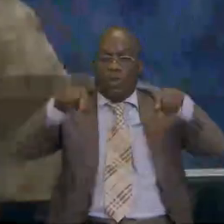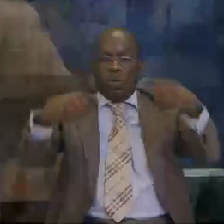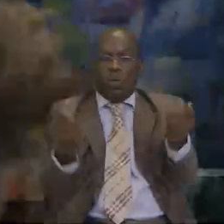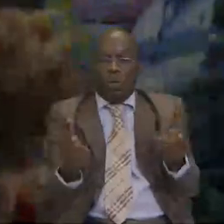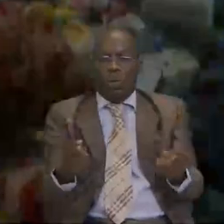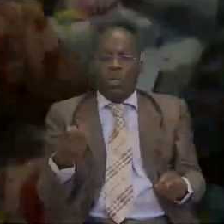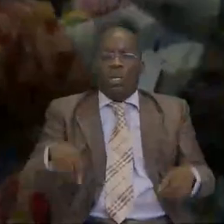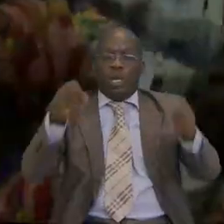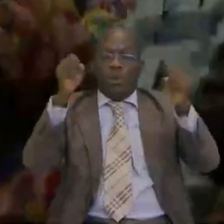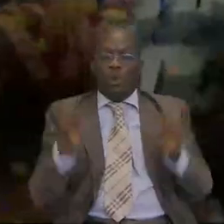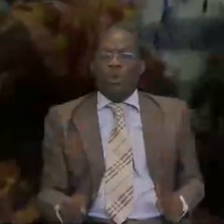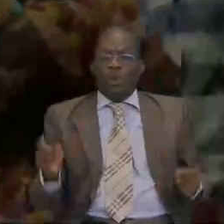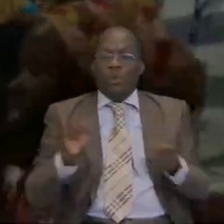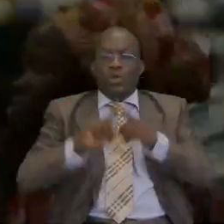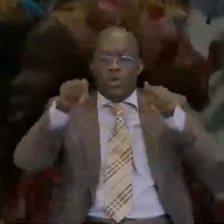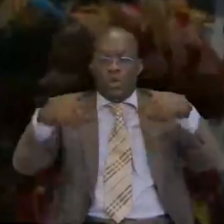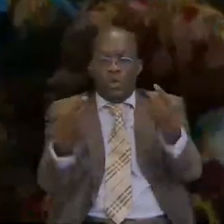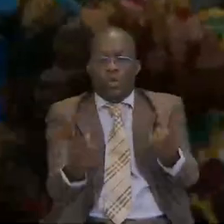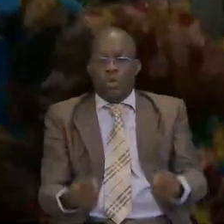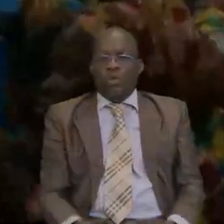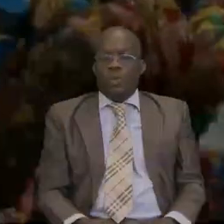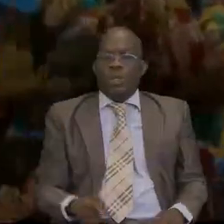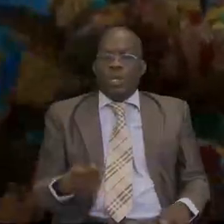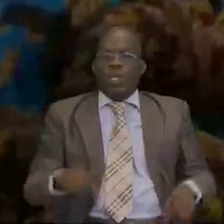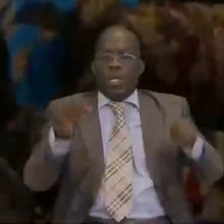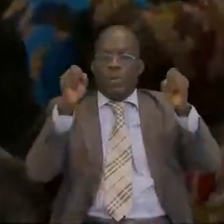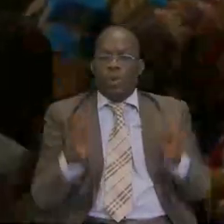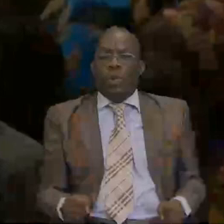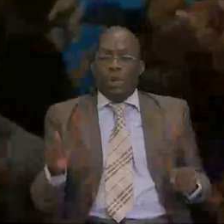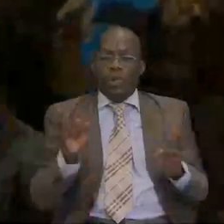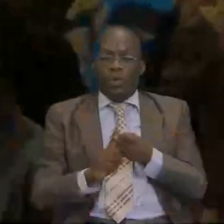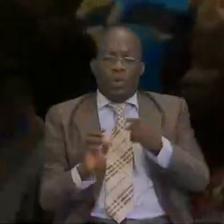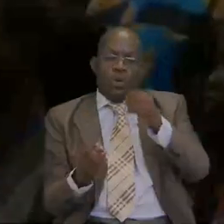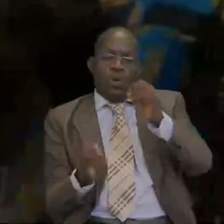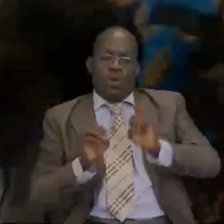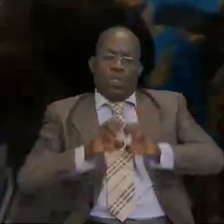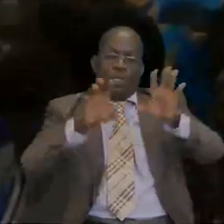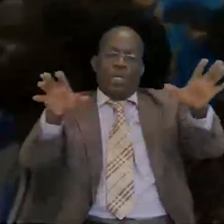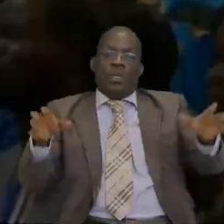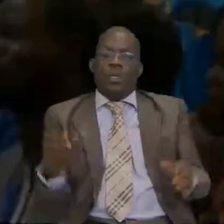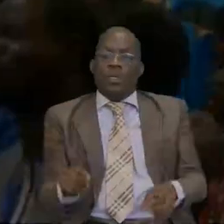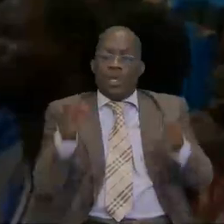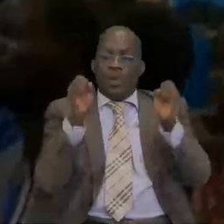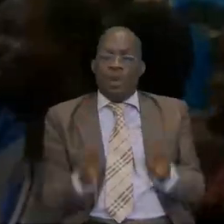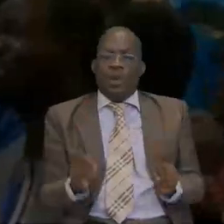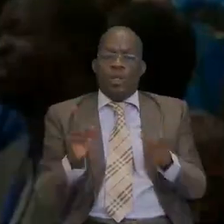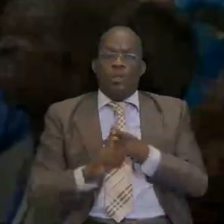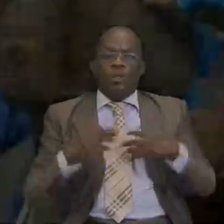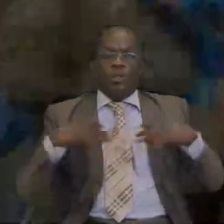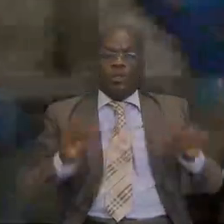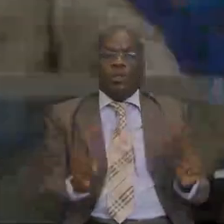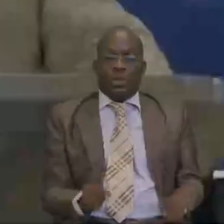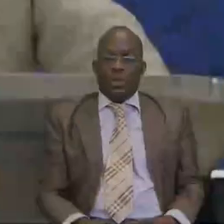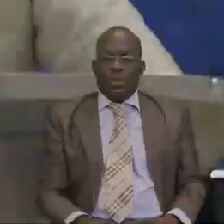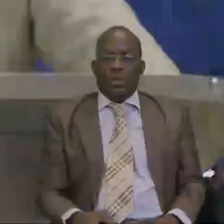aller. La puissance pour aller. La puissance pour luire. La puissance pour